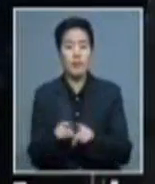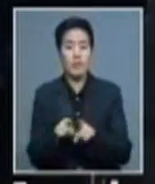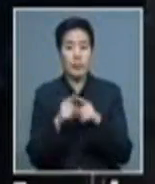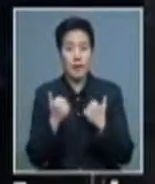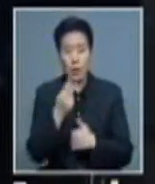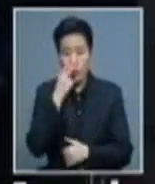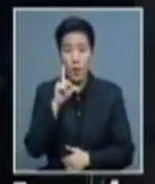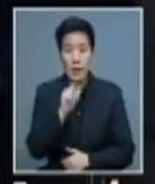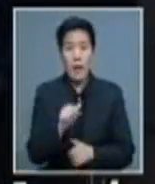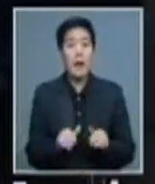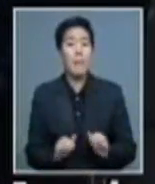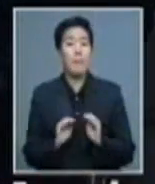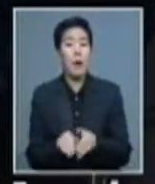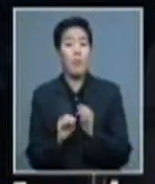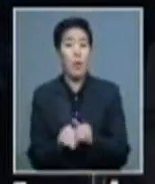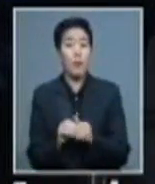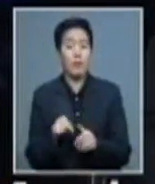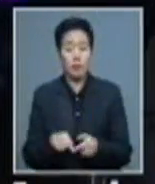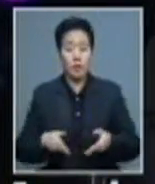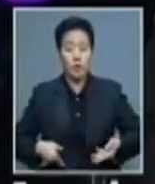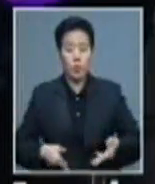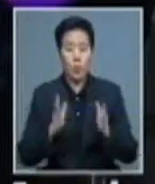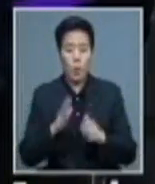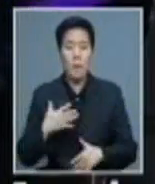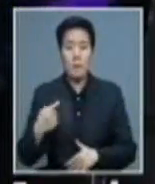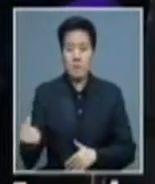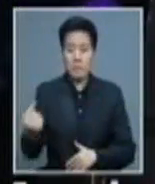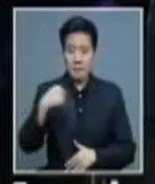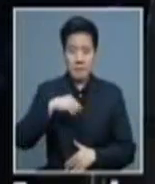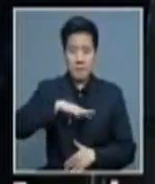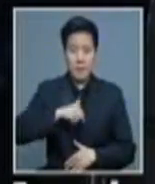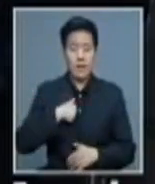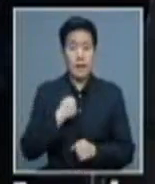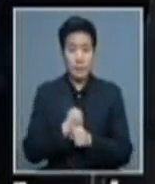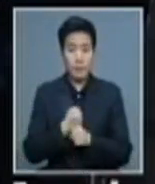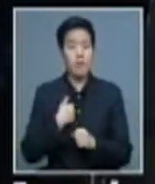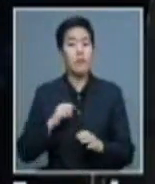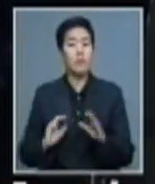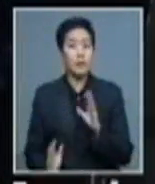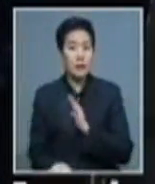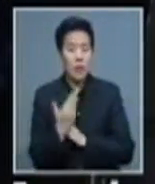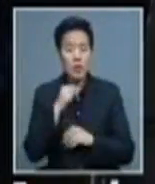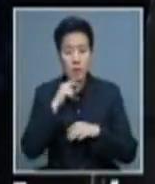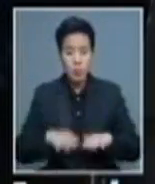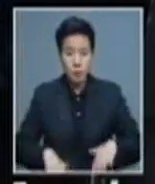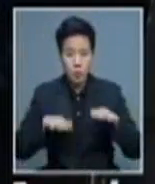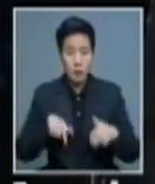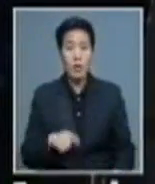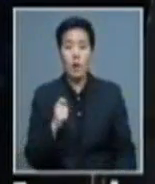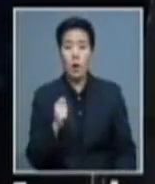ไปดูเส้นหลักๆอย่างลาดพร้าว ครับ นี่ก็เป็นถนนที่คนต้องเข้าเมืองมาทำงานในเมืองเนี่ยนะคะก็คงท่วมตั้งแต่ช่วงเช้าทางสำนักข่าวไทยเ